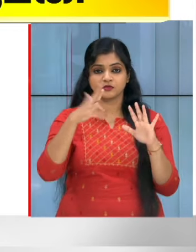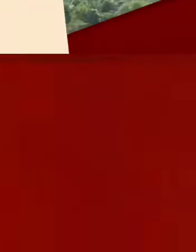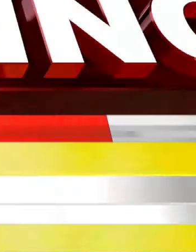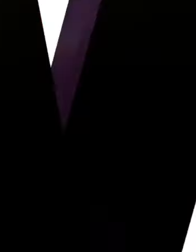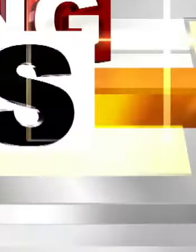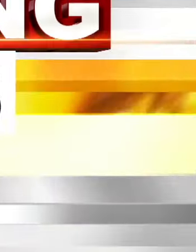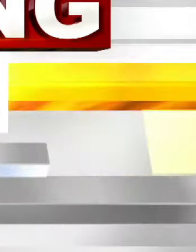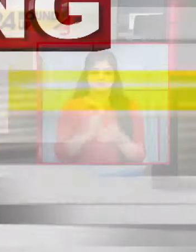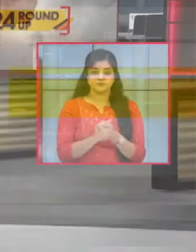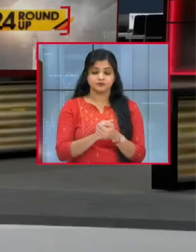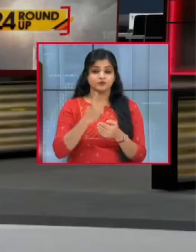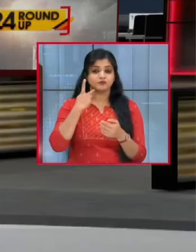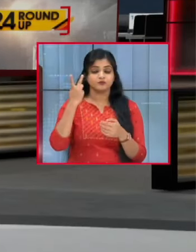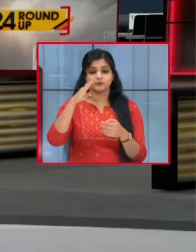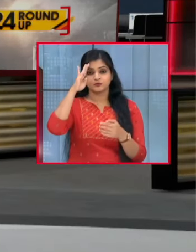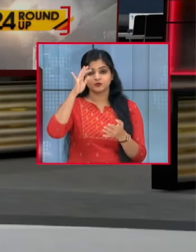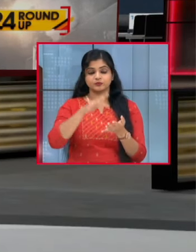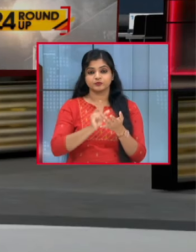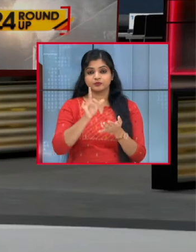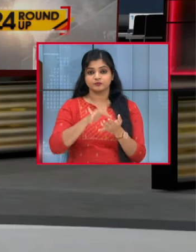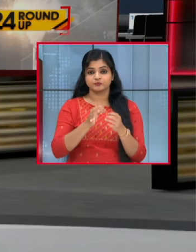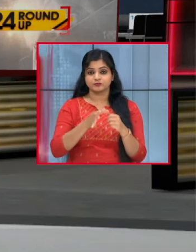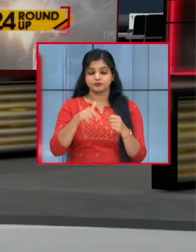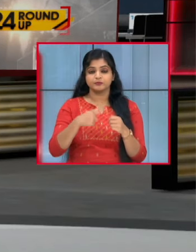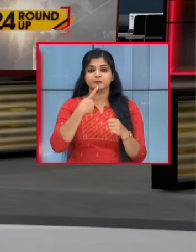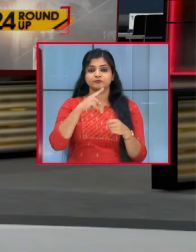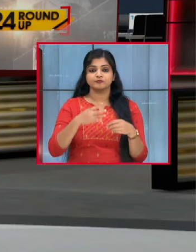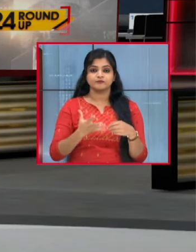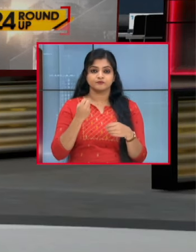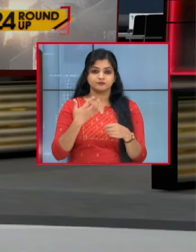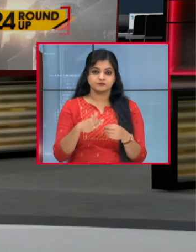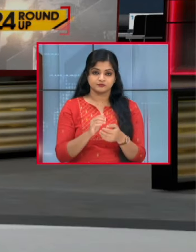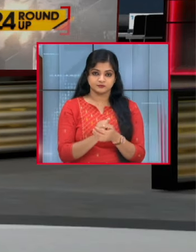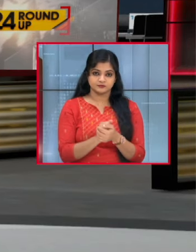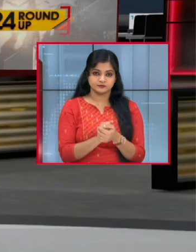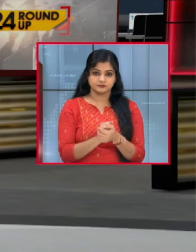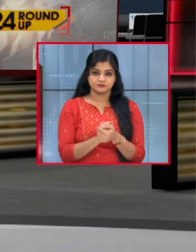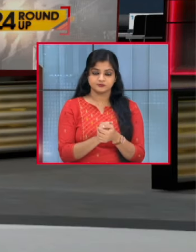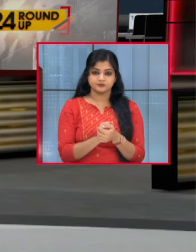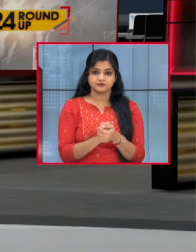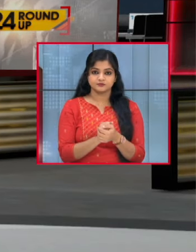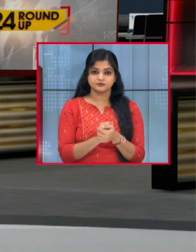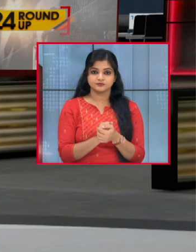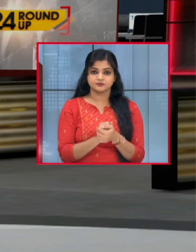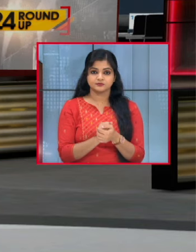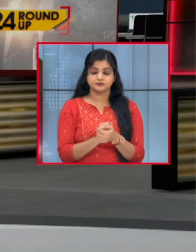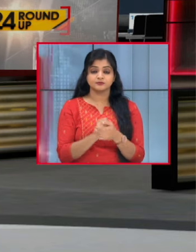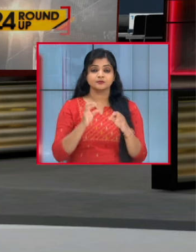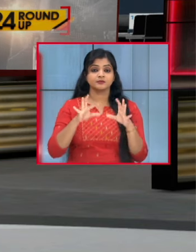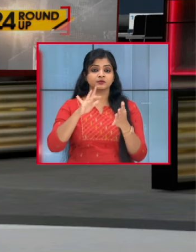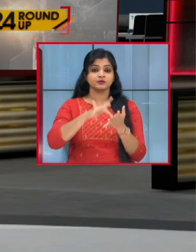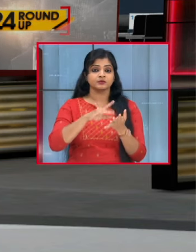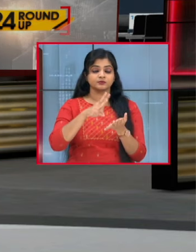ശരി സുജിത്ത്, ഏറെ പ്രശസ്തമായ തൃശൂർ ഉത്രാളക്കാവിലെ വെടിക്കെട്ടിന് ഒടുവിൽ അനുമതി ലഭിച്ചിരിക്കുന്നു എന്ന വിവരമാണ് സുജിത്ത് പങ്കുവച്ചത്.